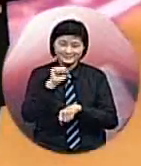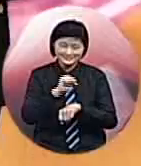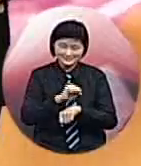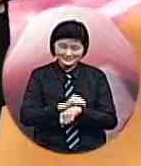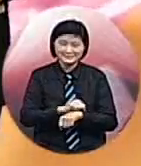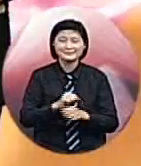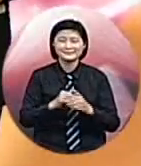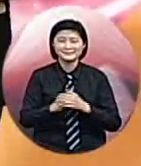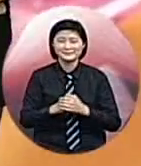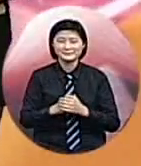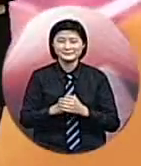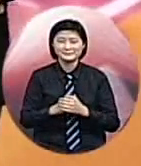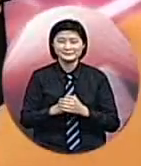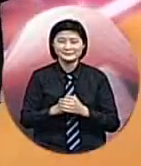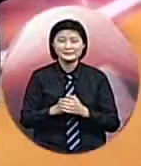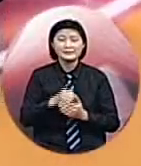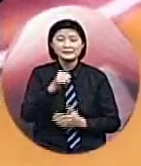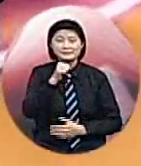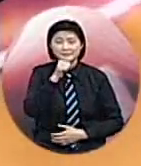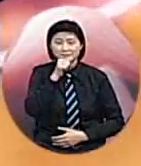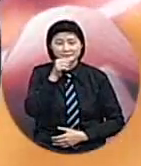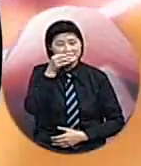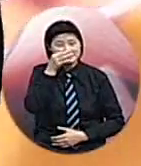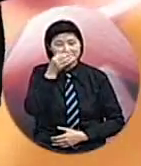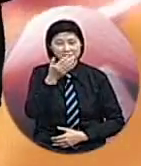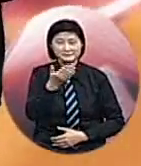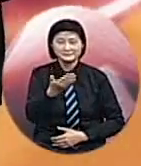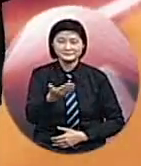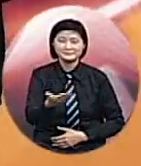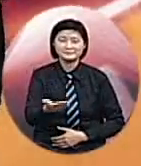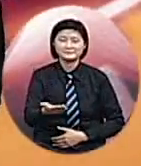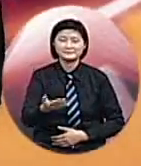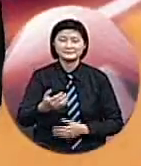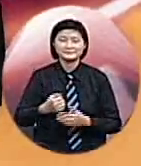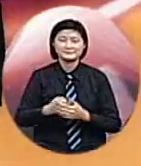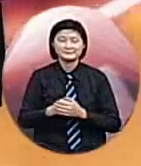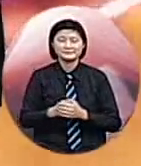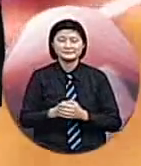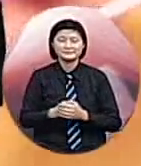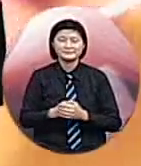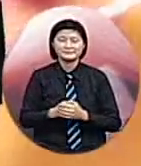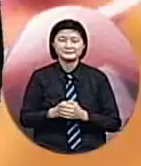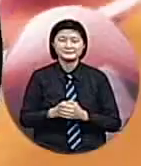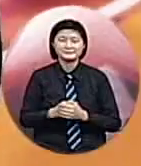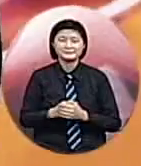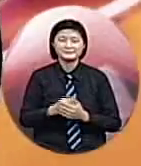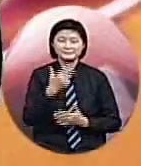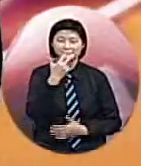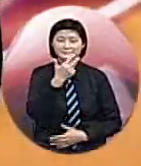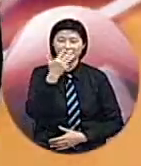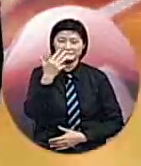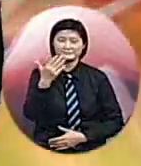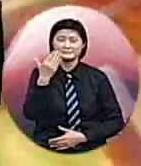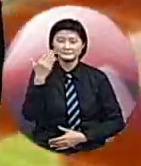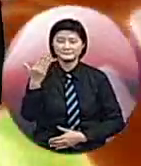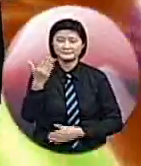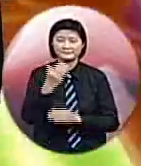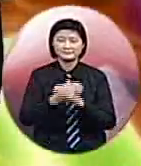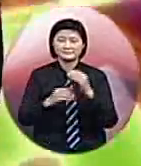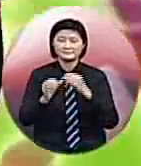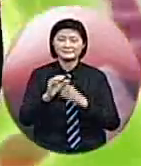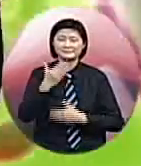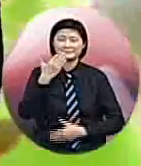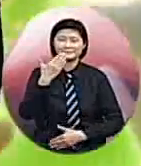말도 잘하시고요. 그러니까. 네. 자, 점수 볼게요. 네. 네. 점수 보여 주세요. 7점, 8점,